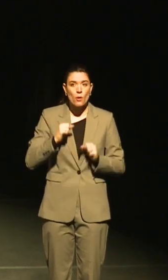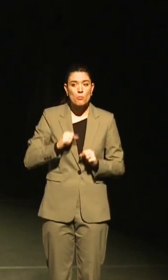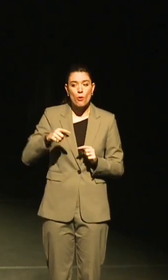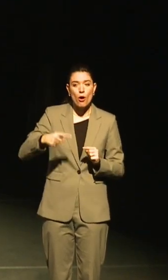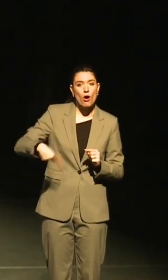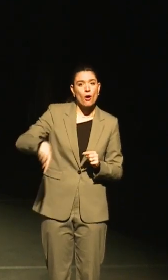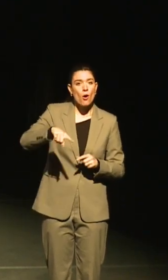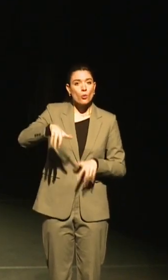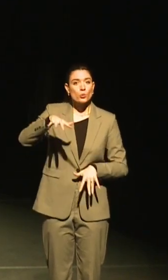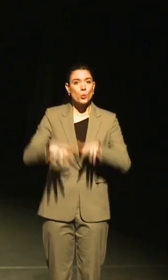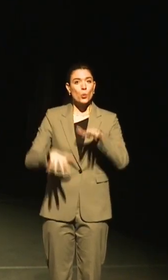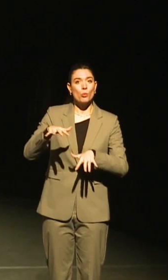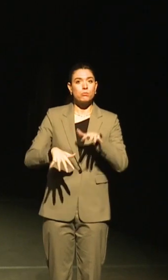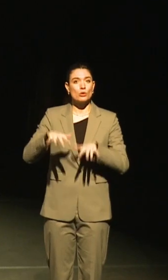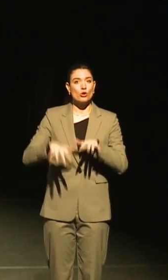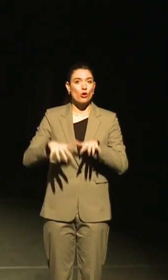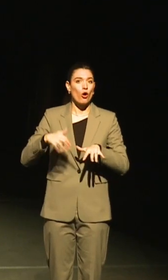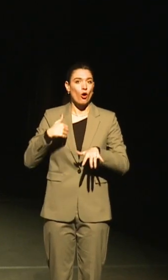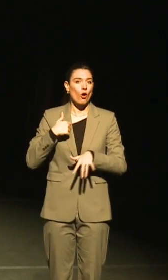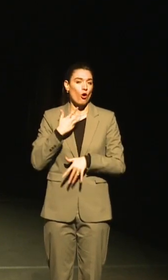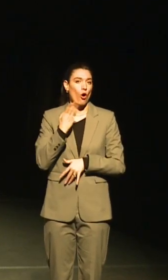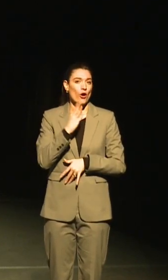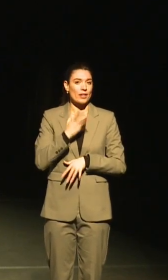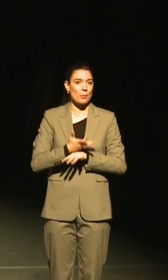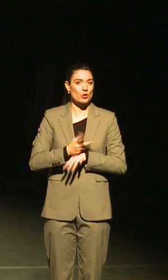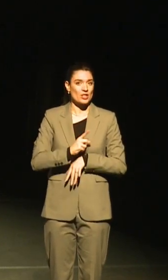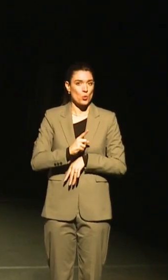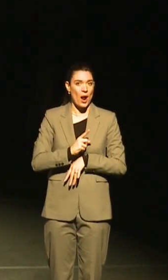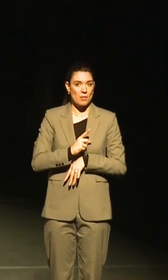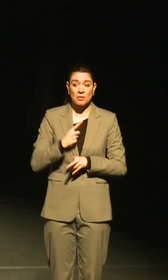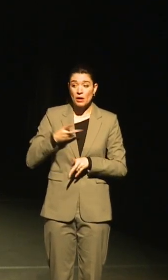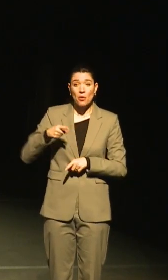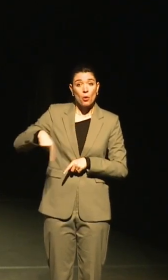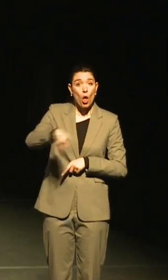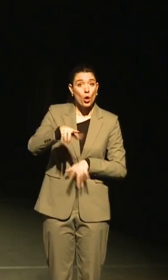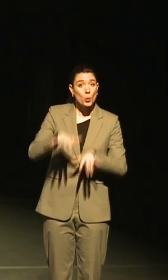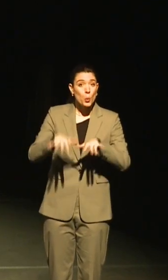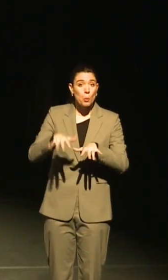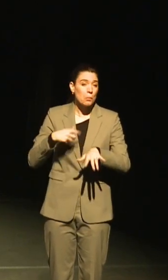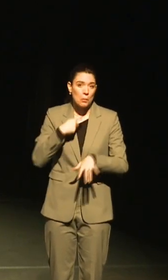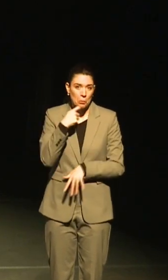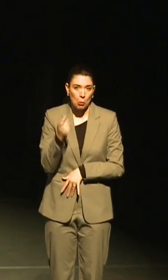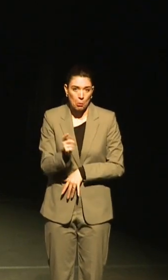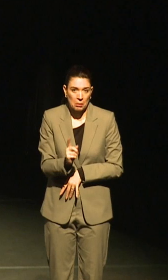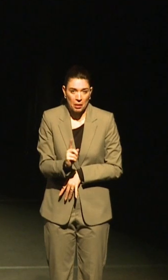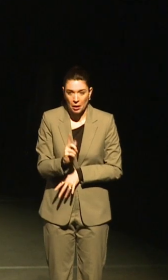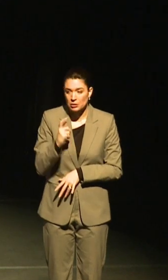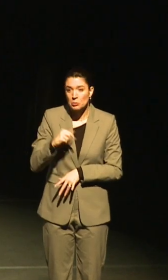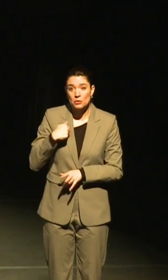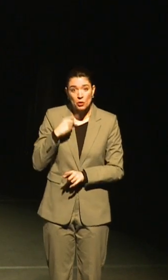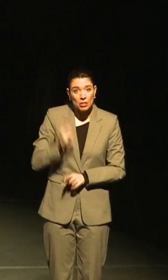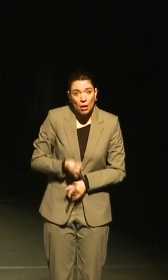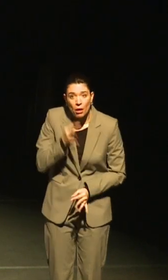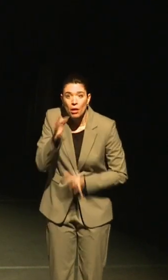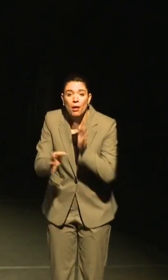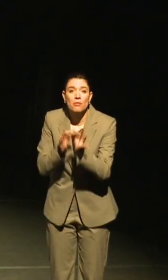in discussione il mio orientamento sessuale circostanza che a me non interessava assolutamente nel senso che io non ho mai dato spiegazioni a nessuno perché